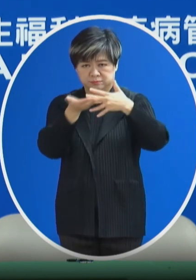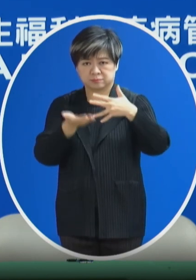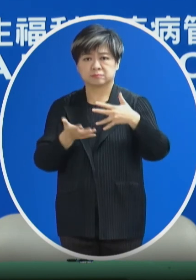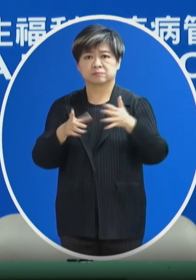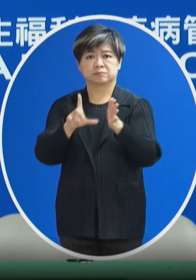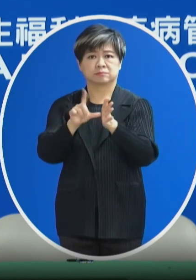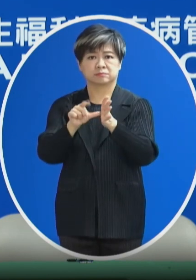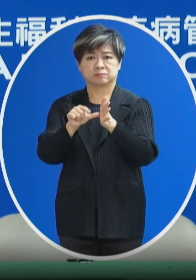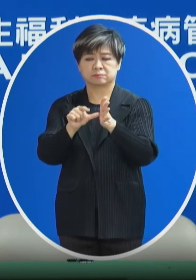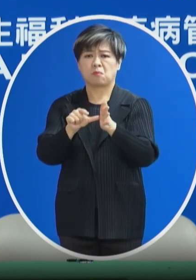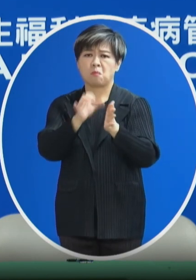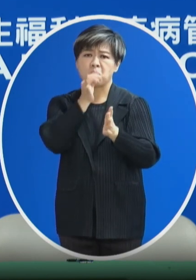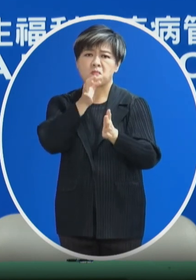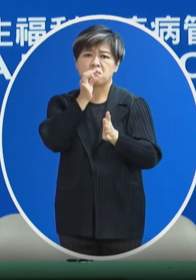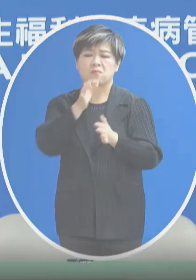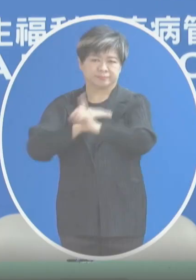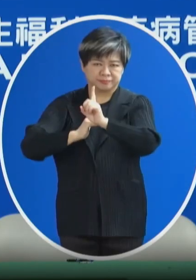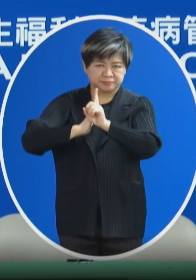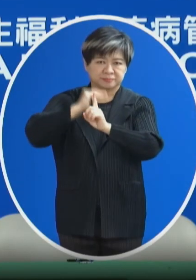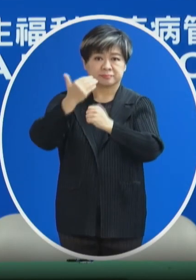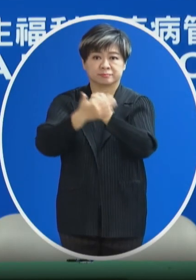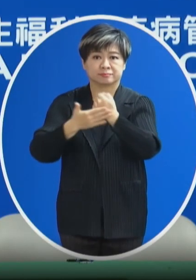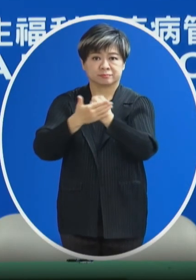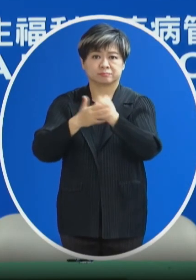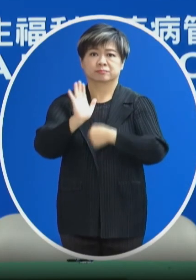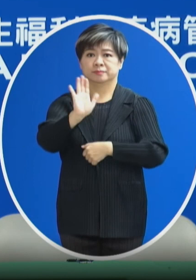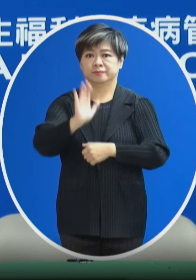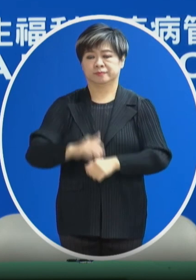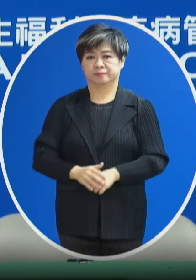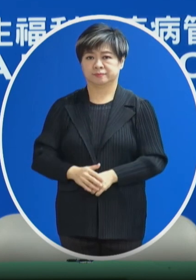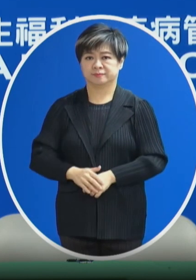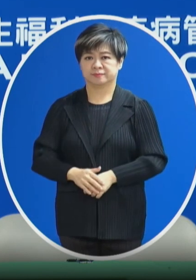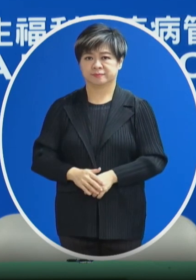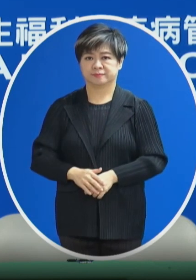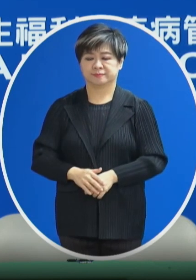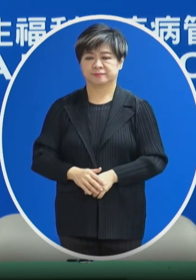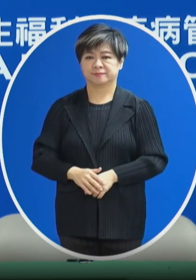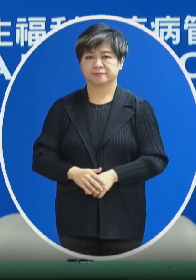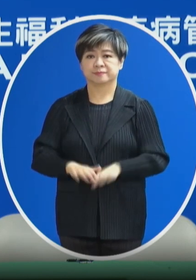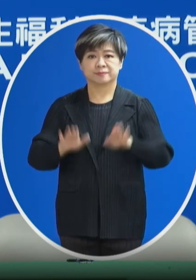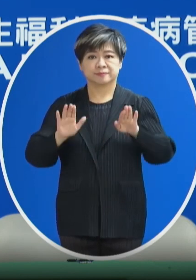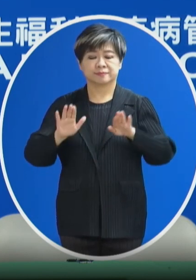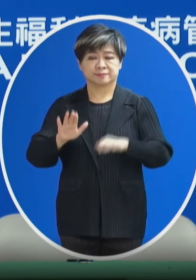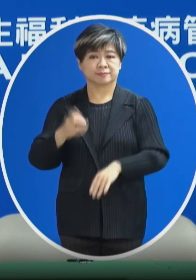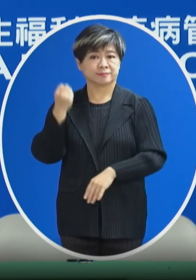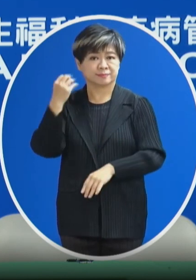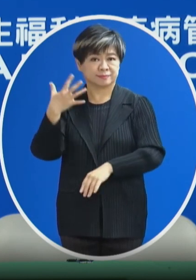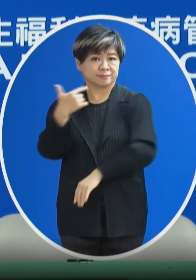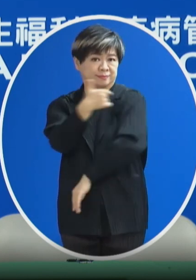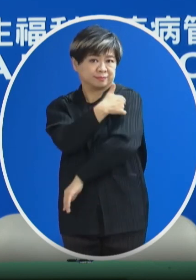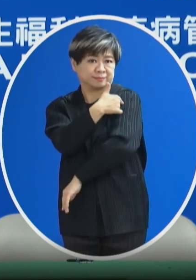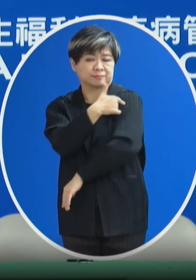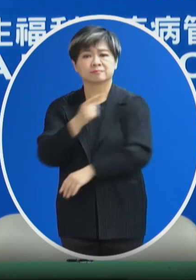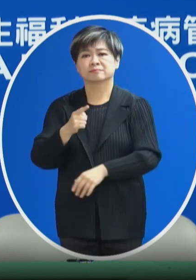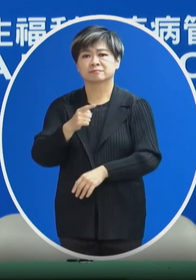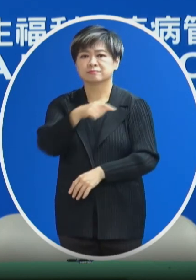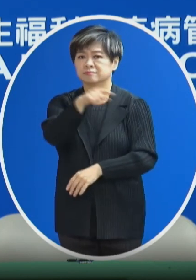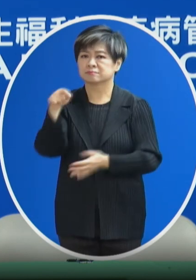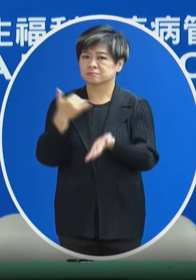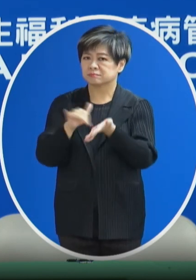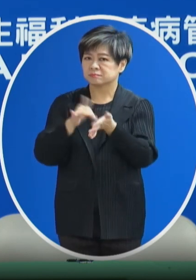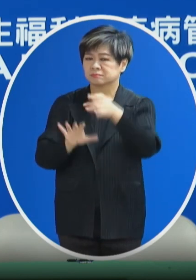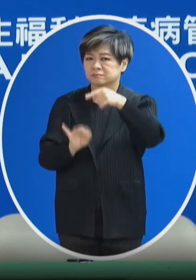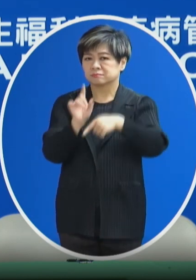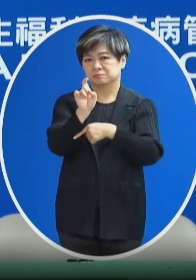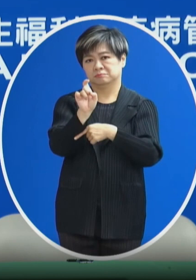追加这个 BA.5 的次世代疫苗。目前我们的次世代的疫苗的这个覆盖率大概只